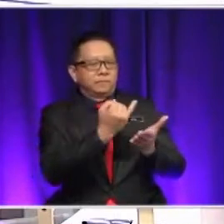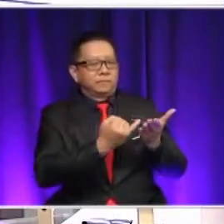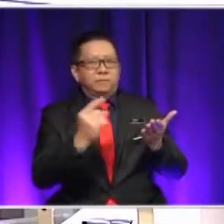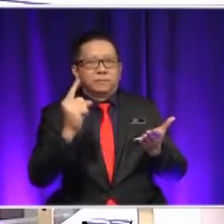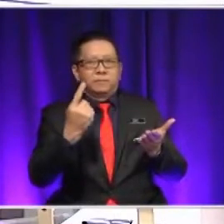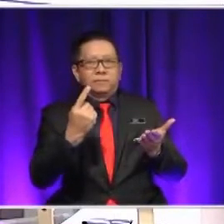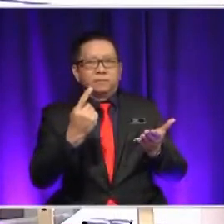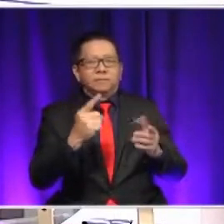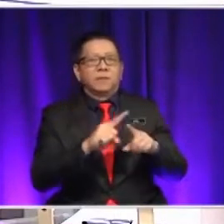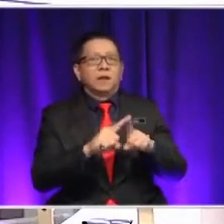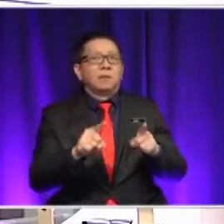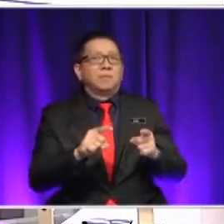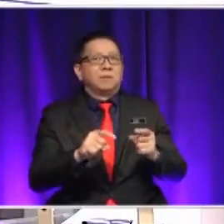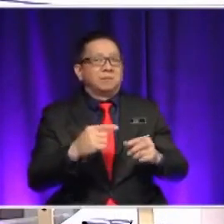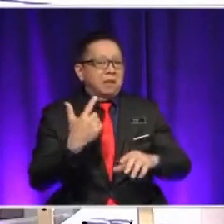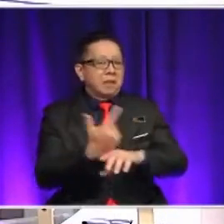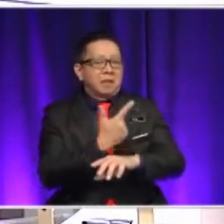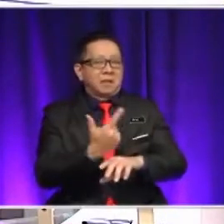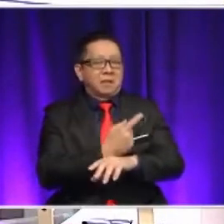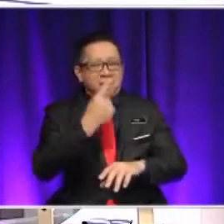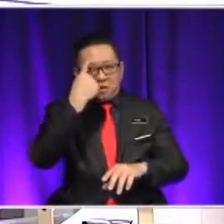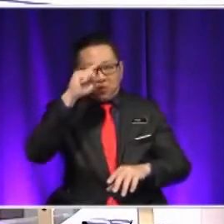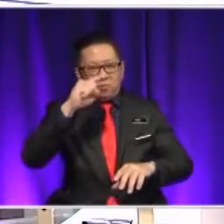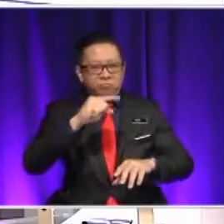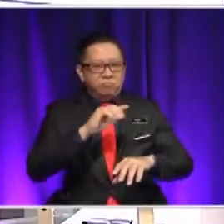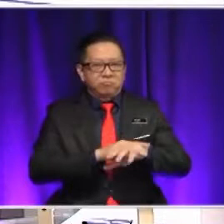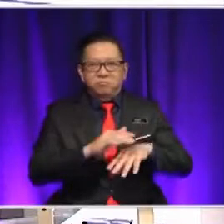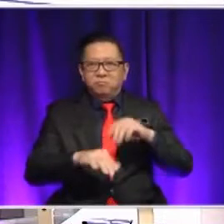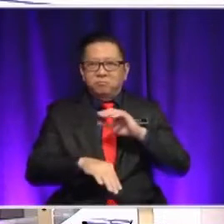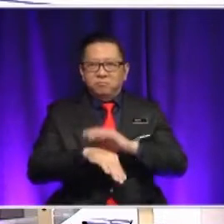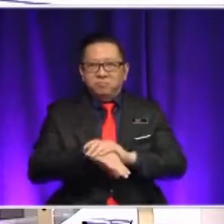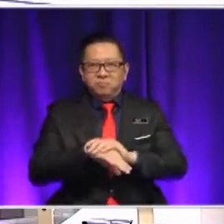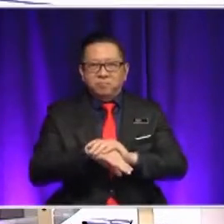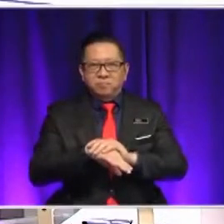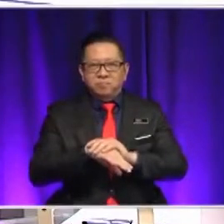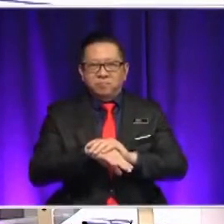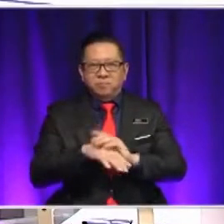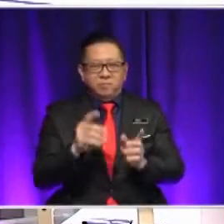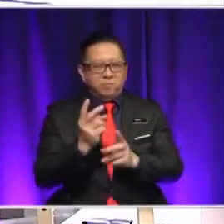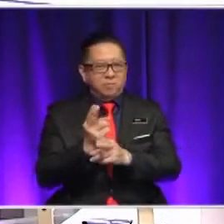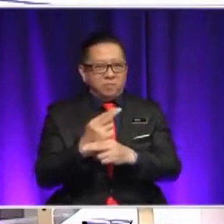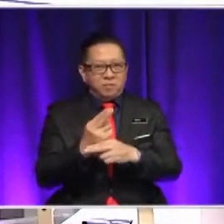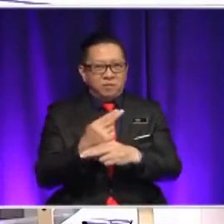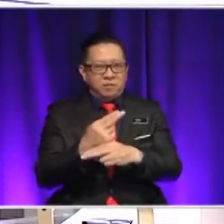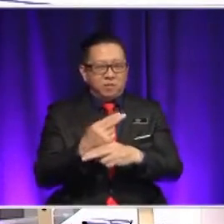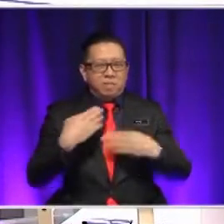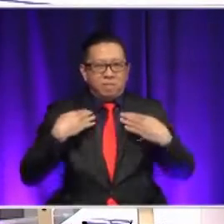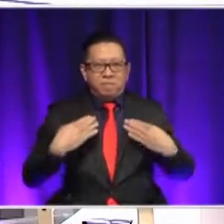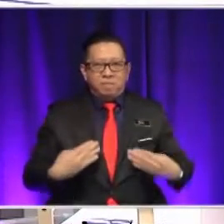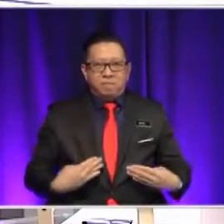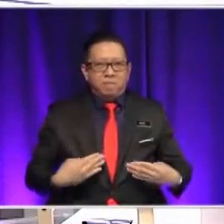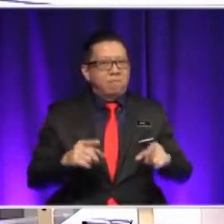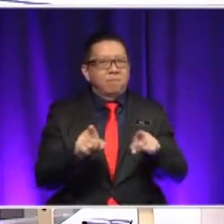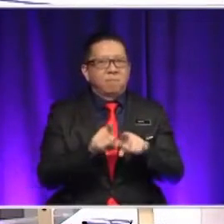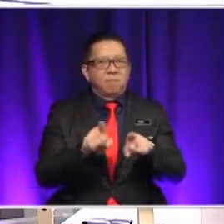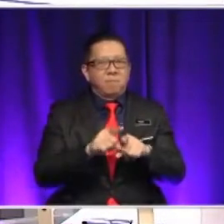kita dapat melatih mutu halus keturunan koordinasi dengan kita punya mindah abukan kita body gerak tangan sejak